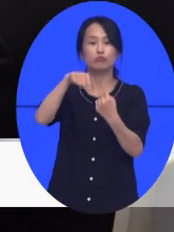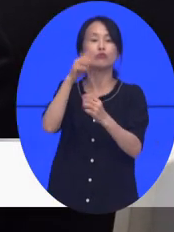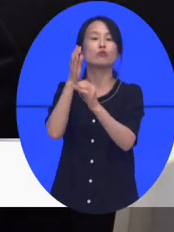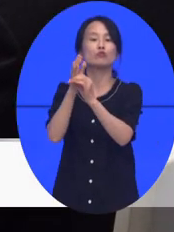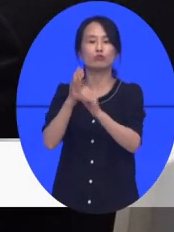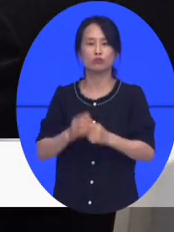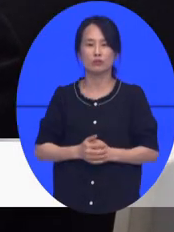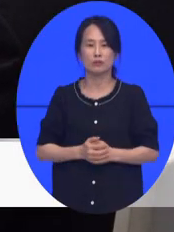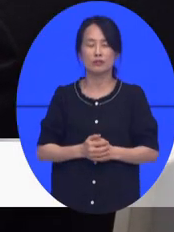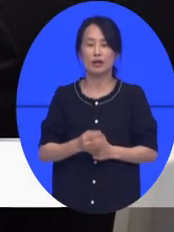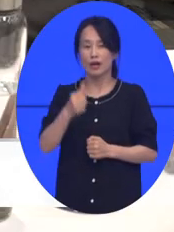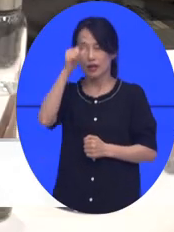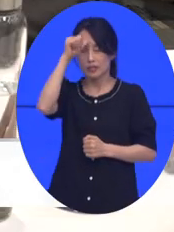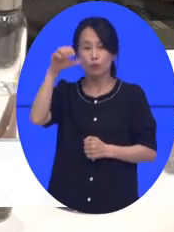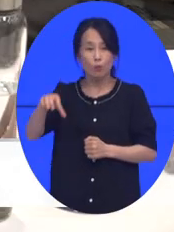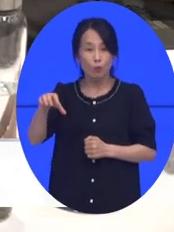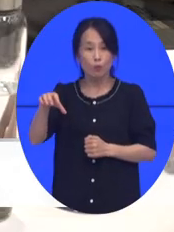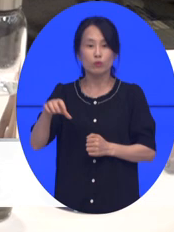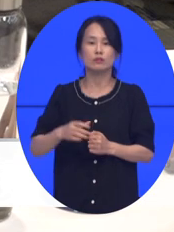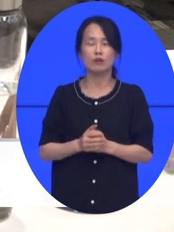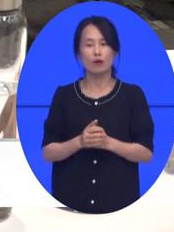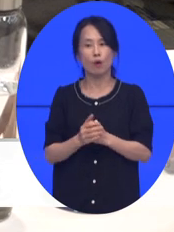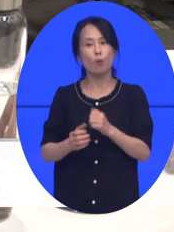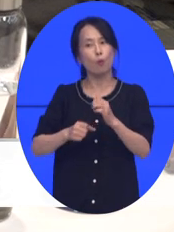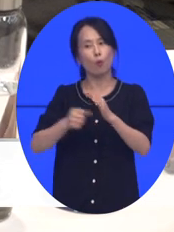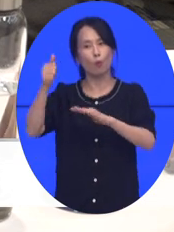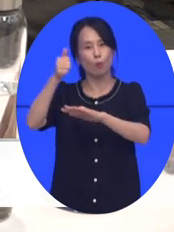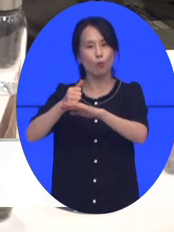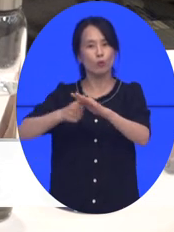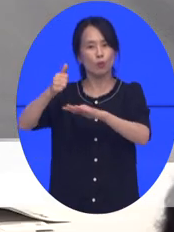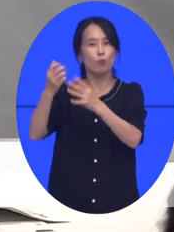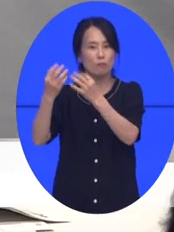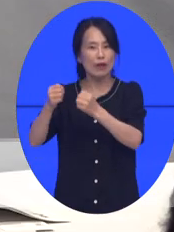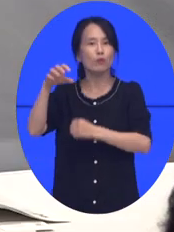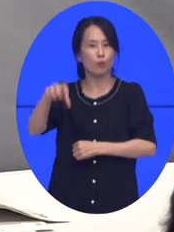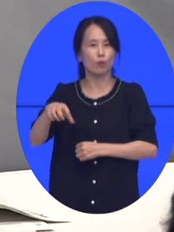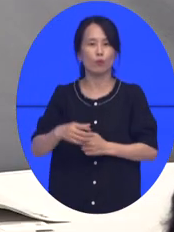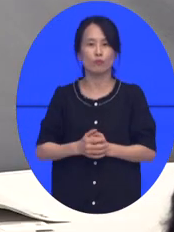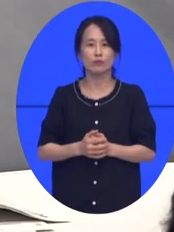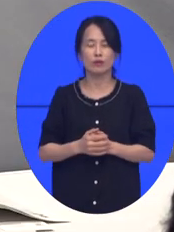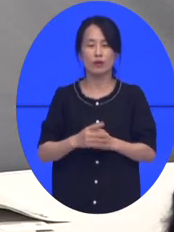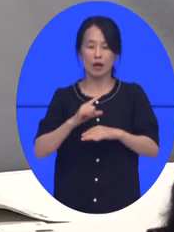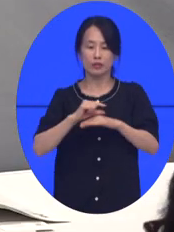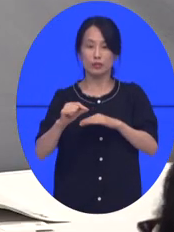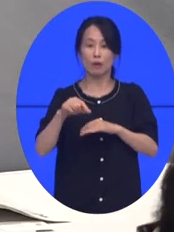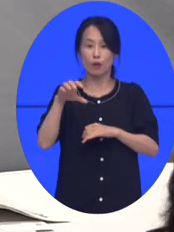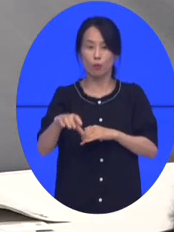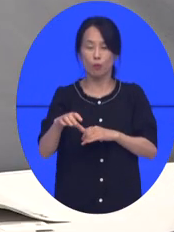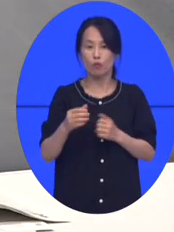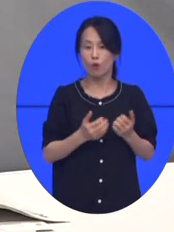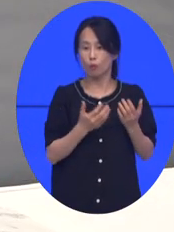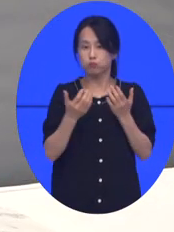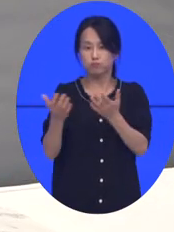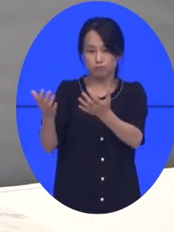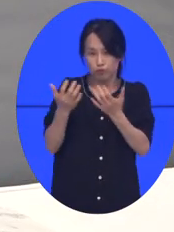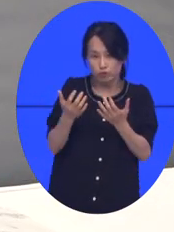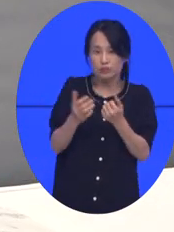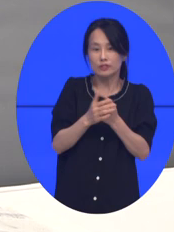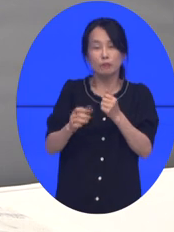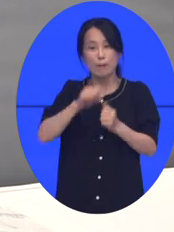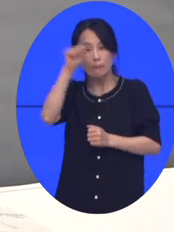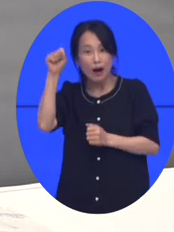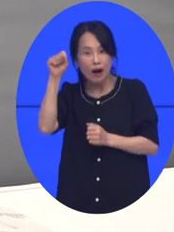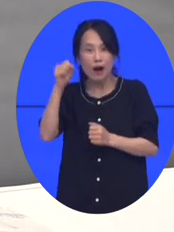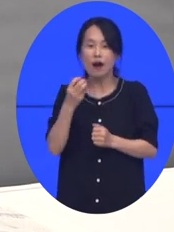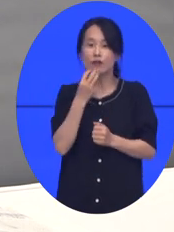뱅갈로로 경기 비진센터는 지방정부 경제외교에 성공 살이라고 할 수 있습니다 지방 정부의 강력한 유치 의지에 따라 성사된만큼